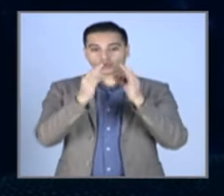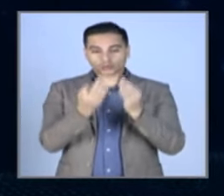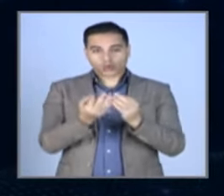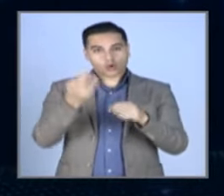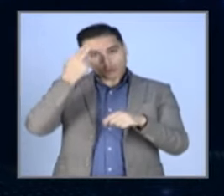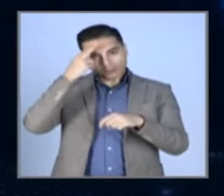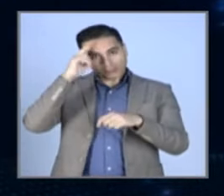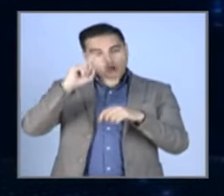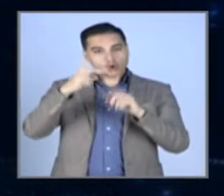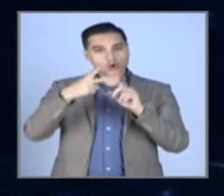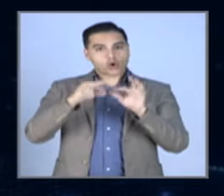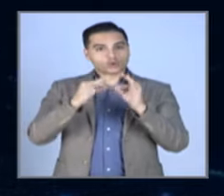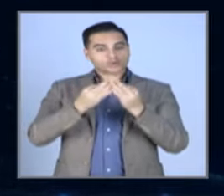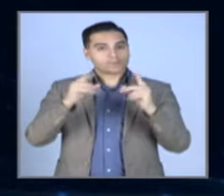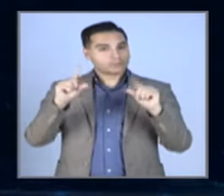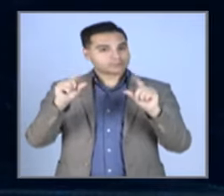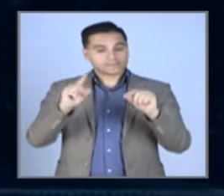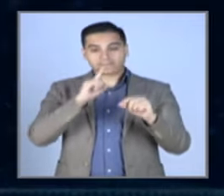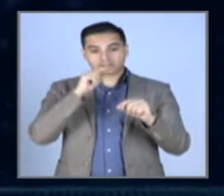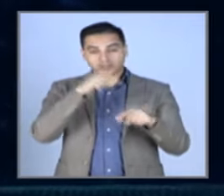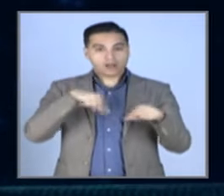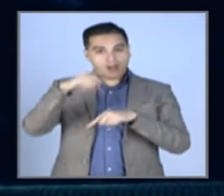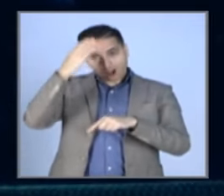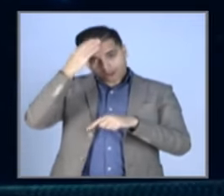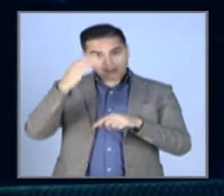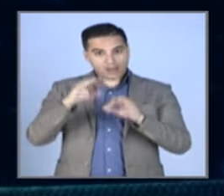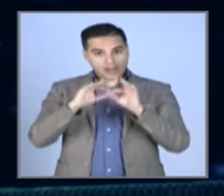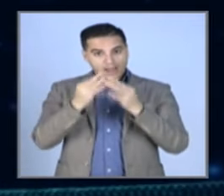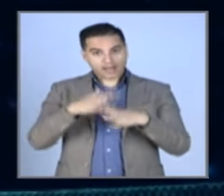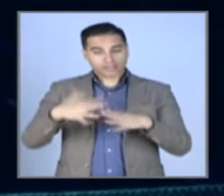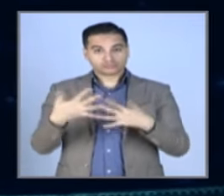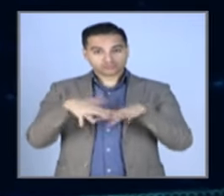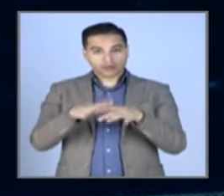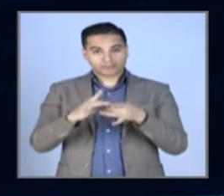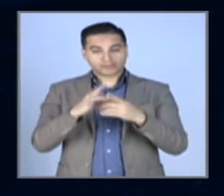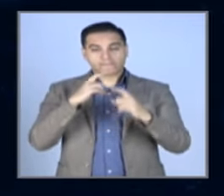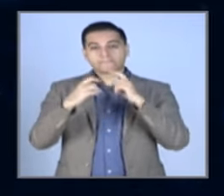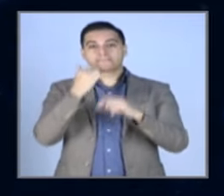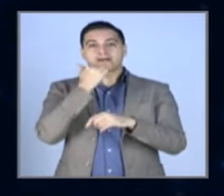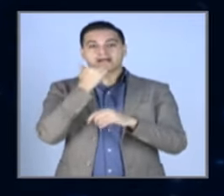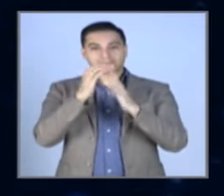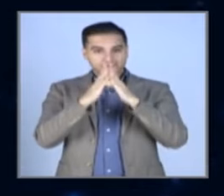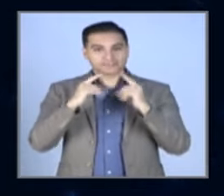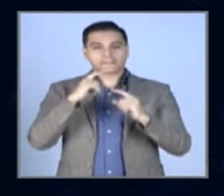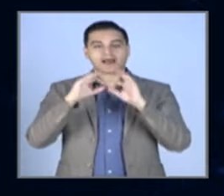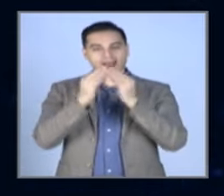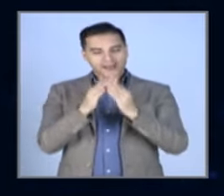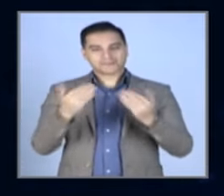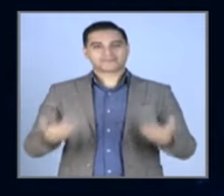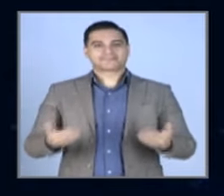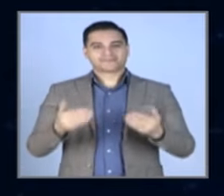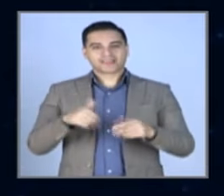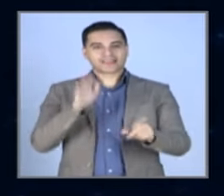ومين هي العائلة المثالية؟ العباقرة عائلات بشراكة البنك الأهلي المصري، بنك أهل